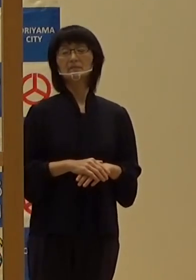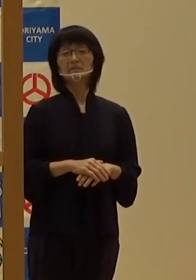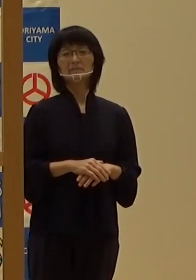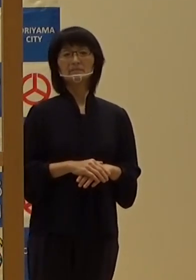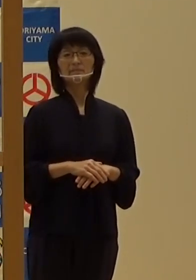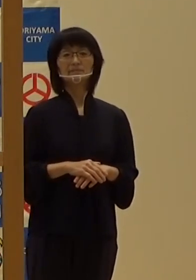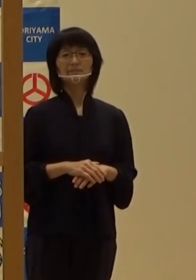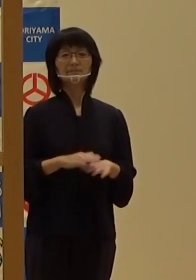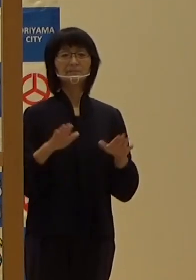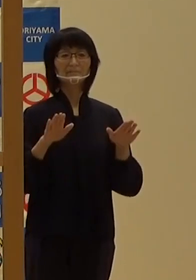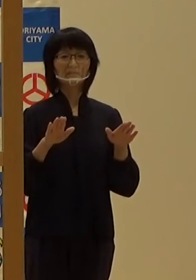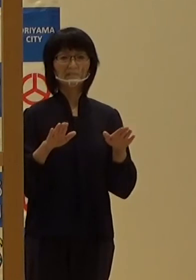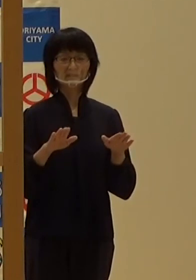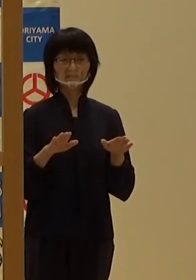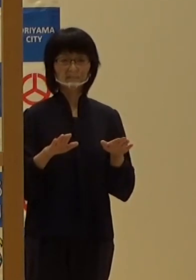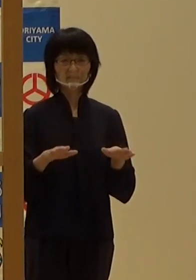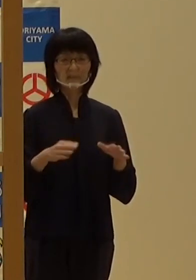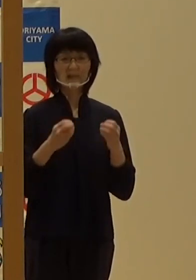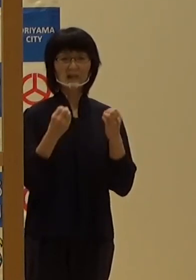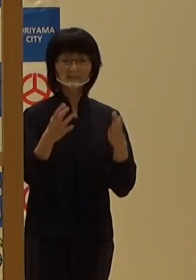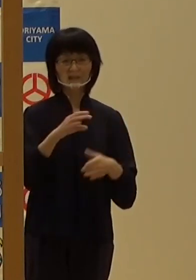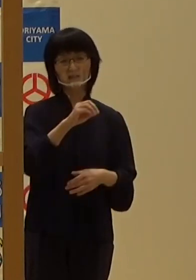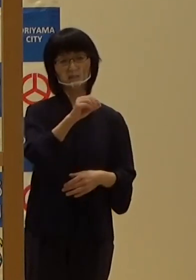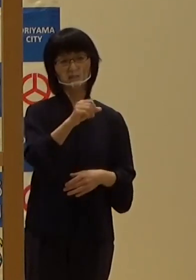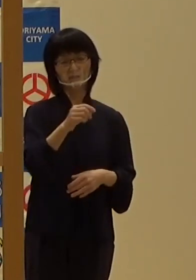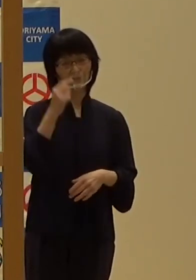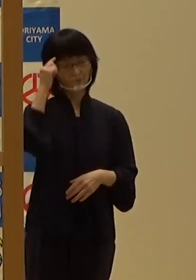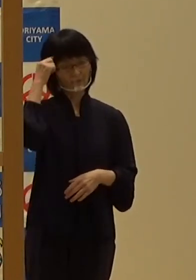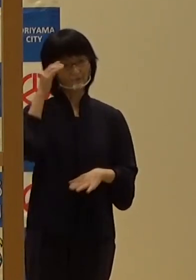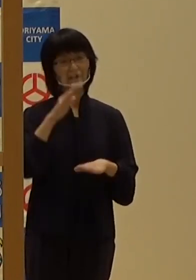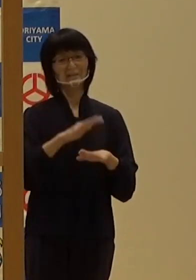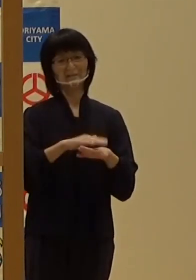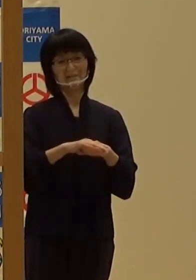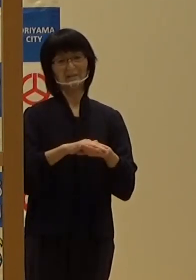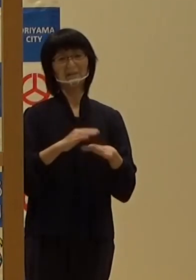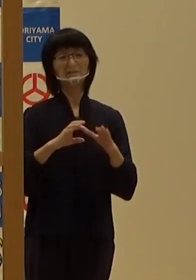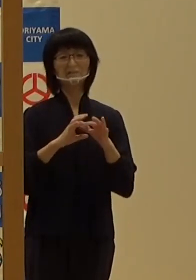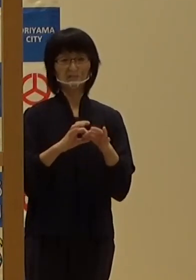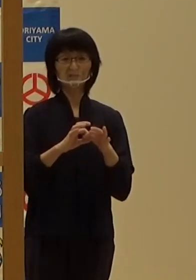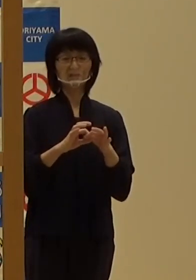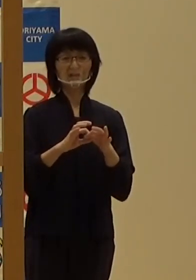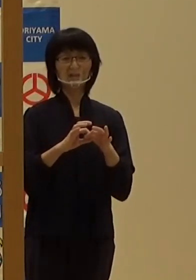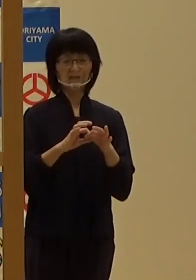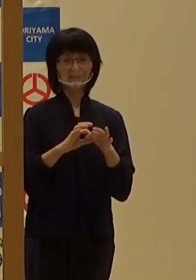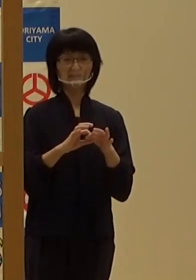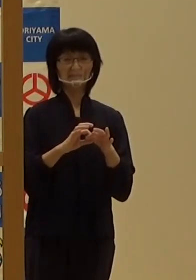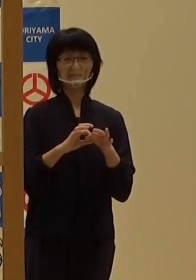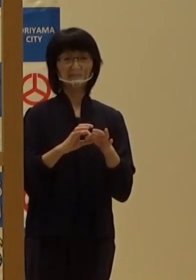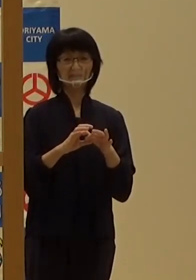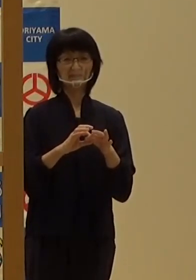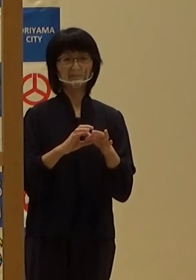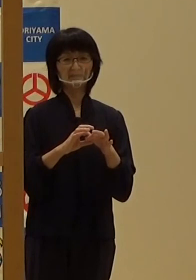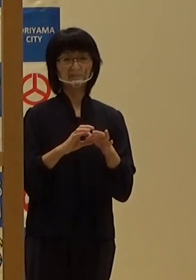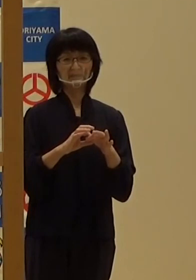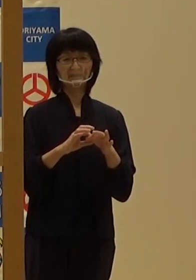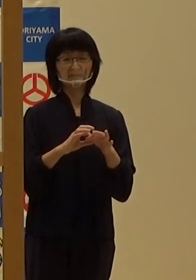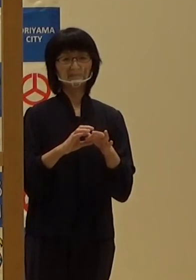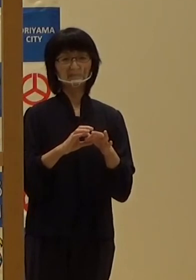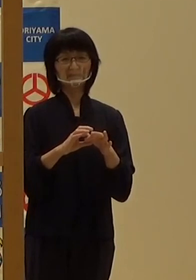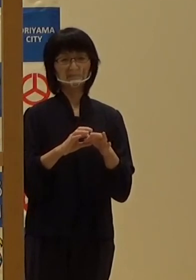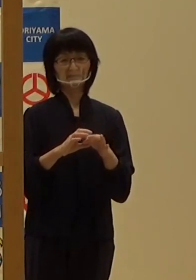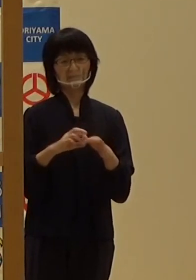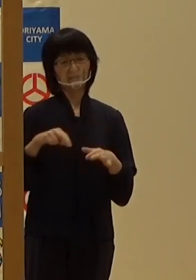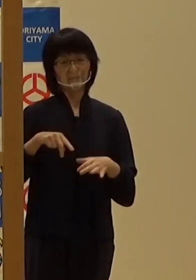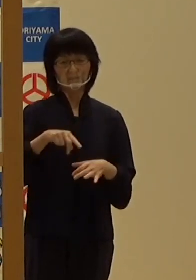と、今の新しい都市の考え方につきましてはですね、ウォーカブルシティというのがございますのでね、とにか